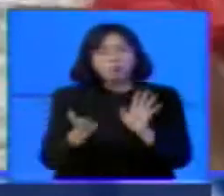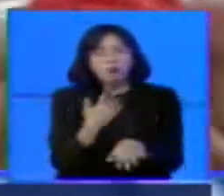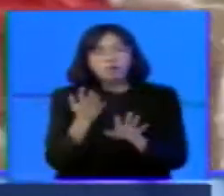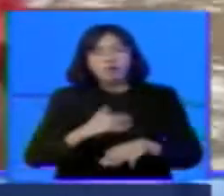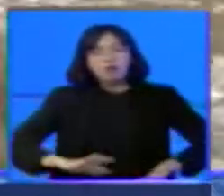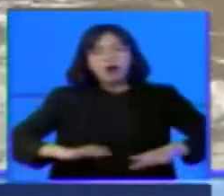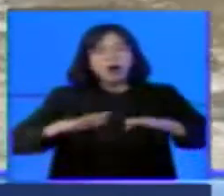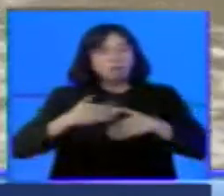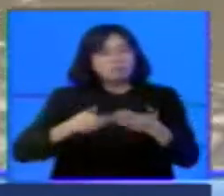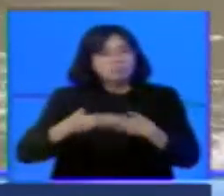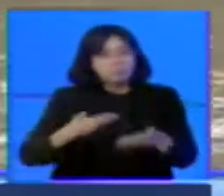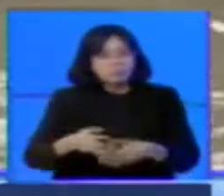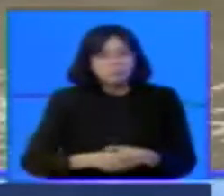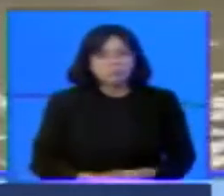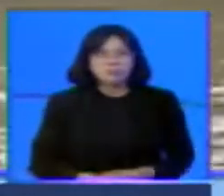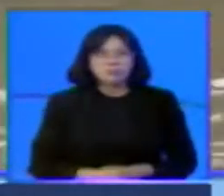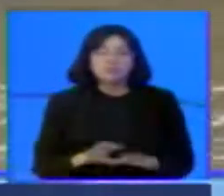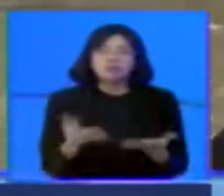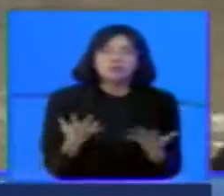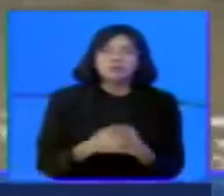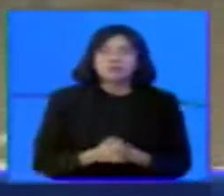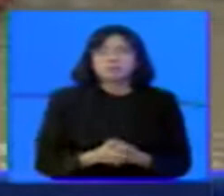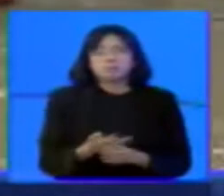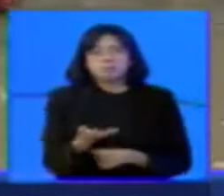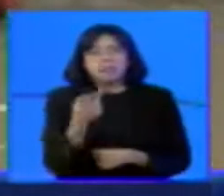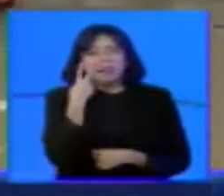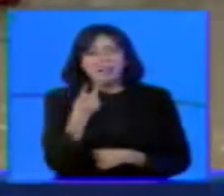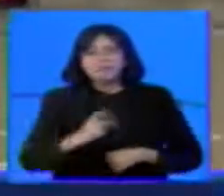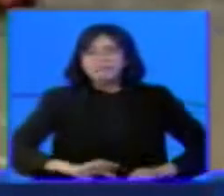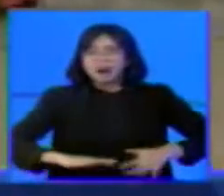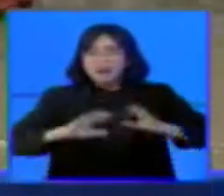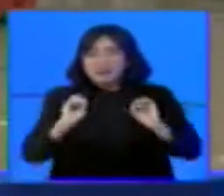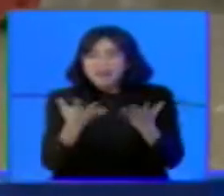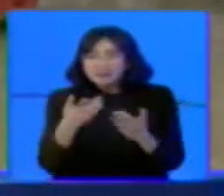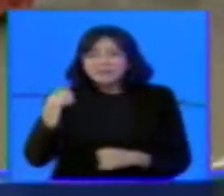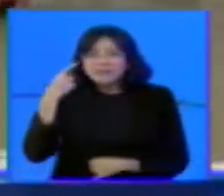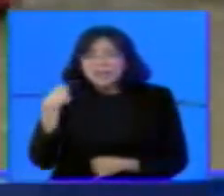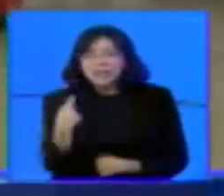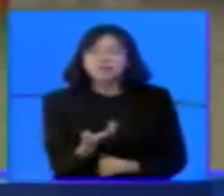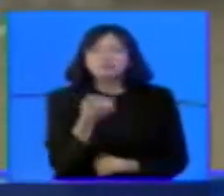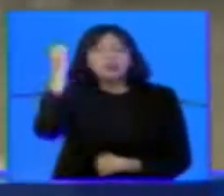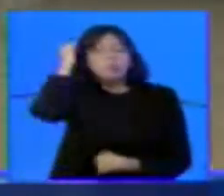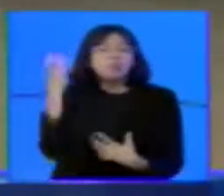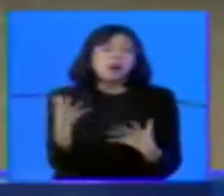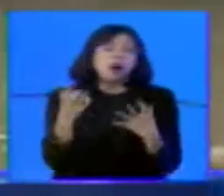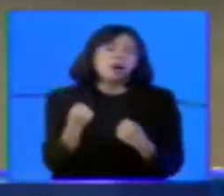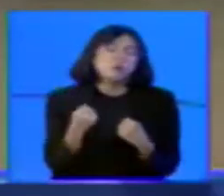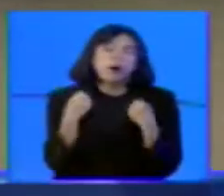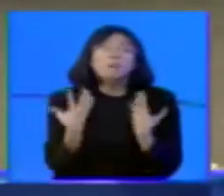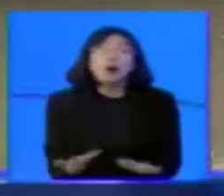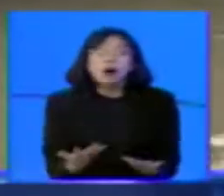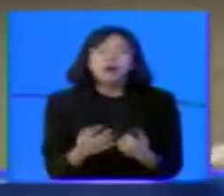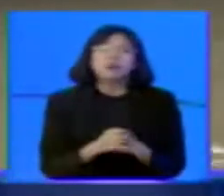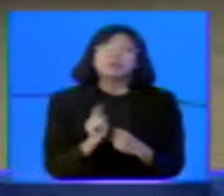Nah, apa Ibu kira-kira harapannya karena ini sudah berulang kali banjir di kawasan ini, Ibu